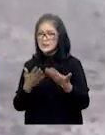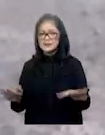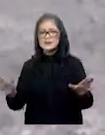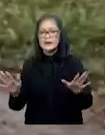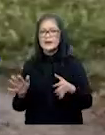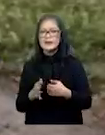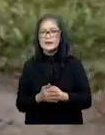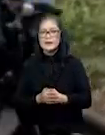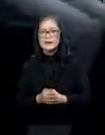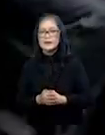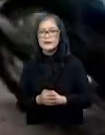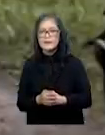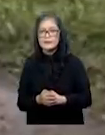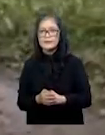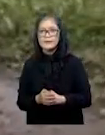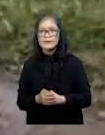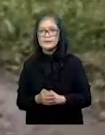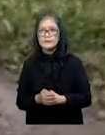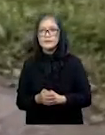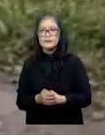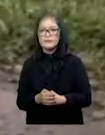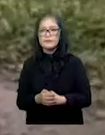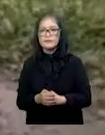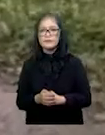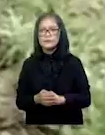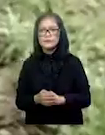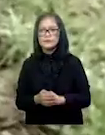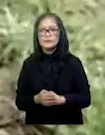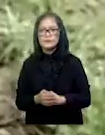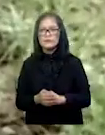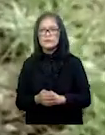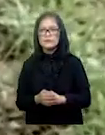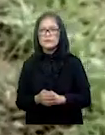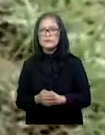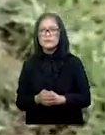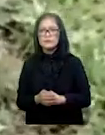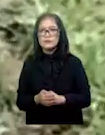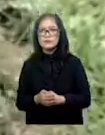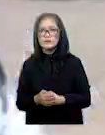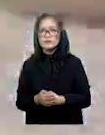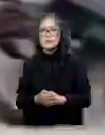Dari Kabupaten Ogan Komering Ilir, Sumatera Selatan, Fitri Adi, iNews, melaporkan.